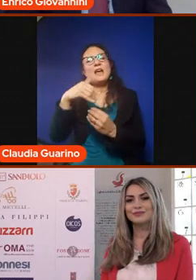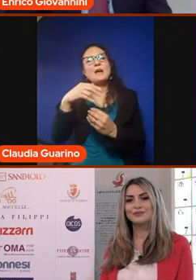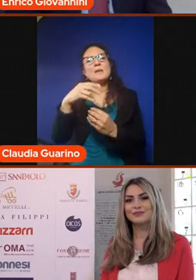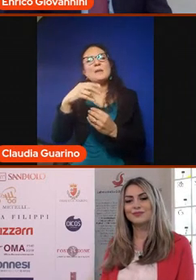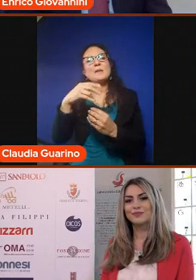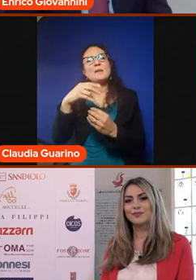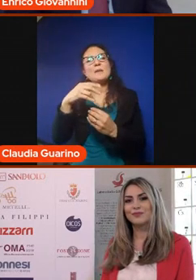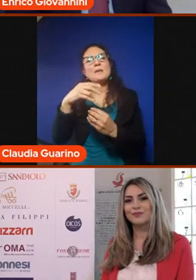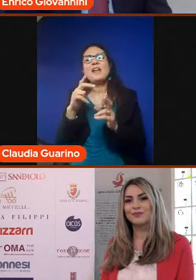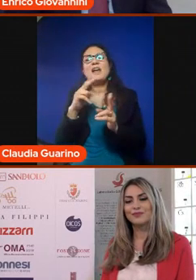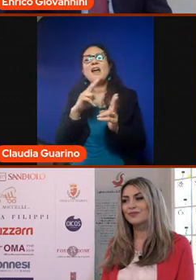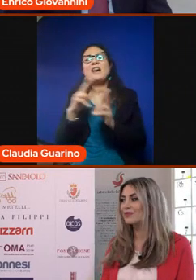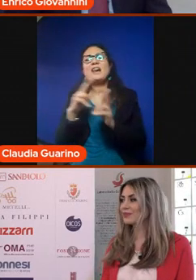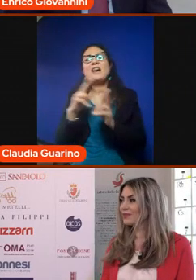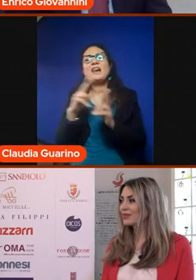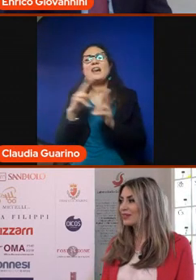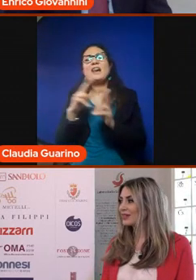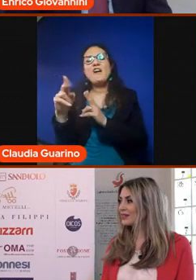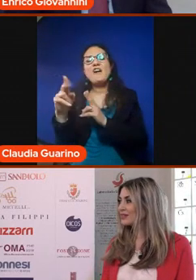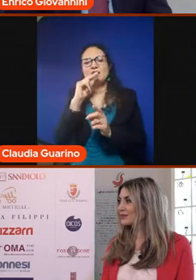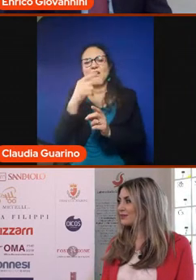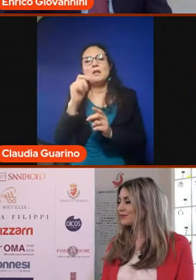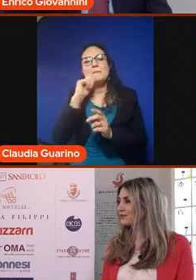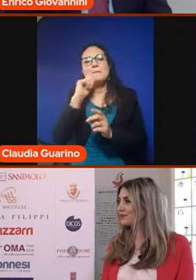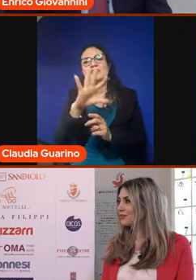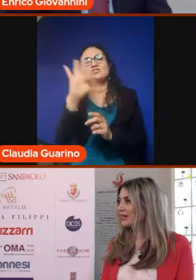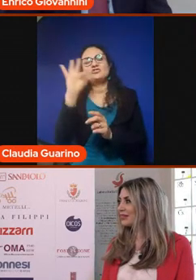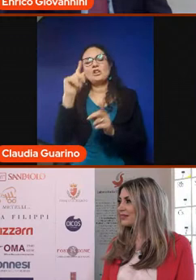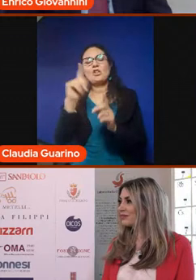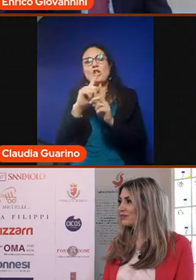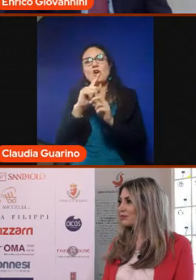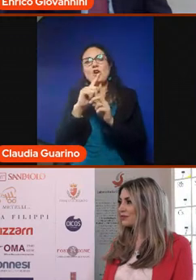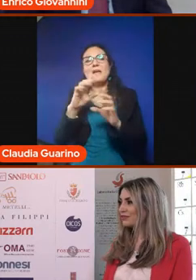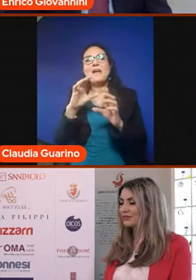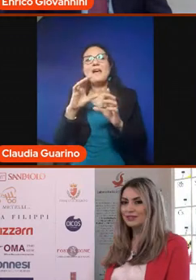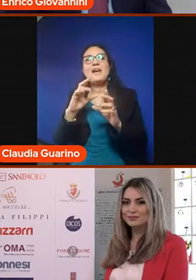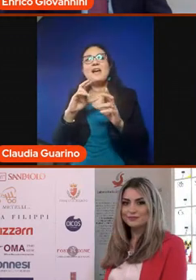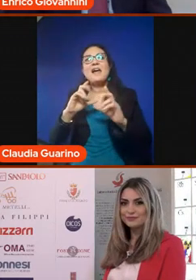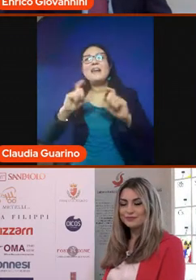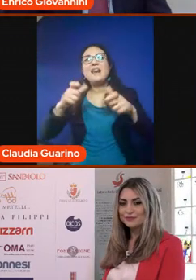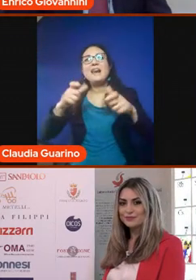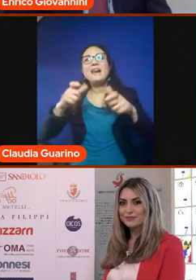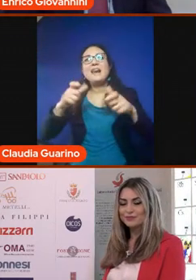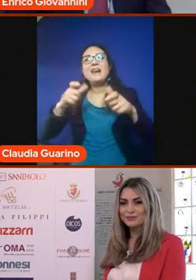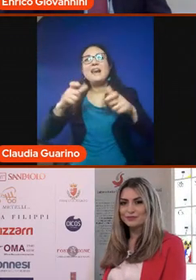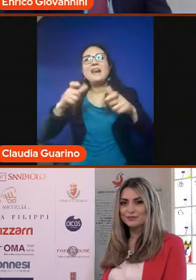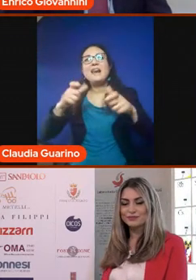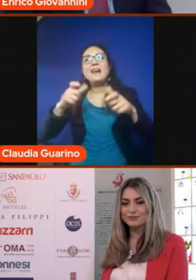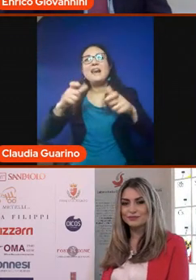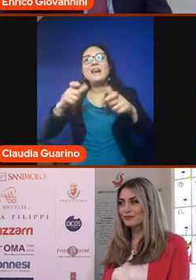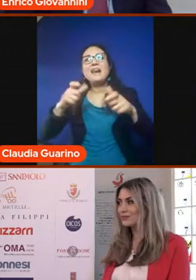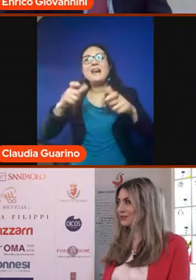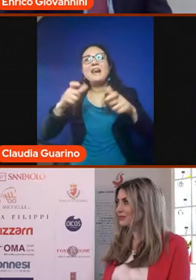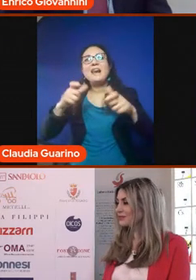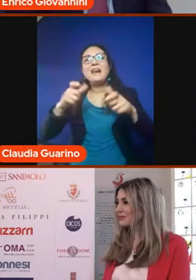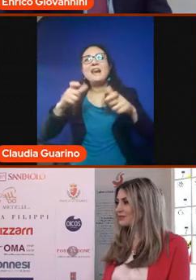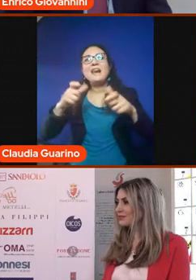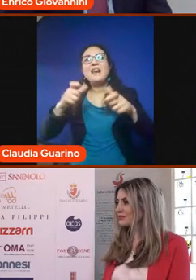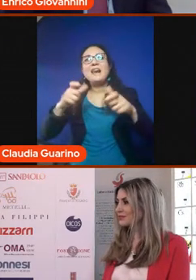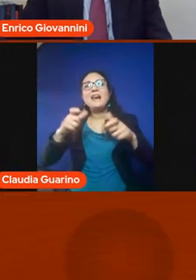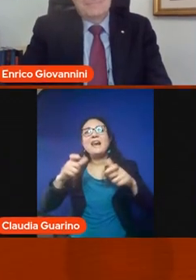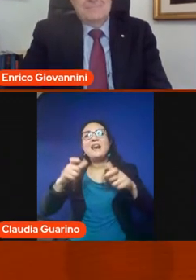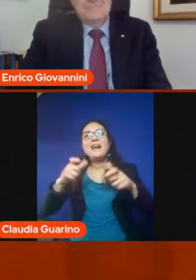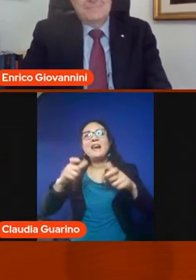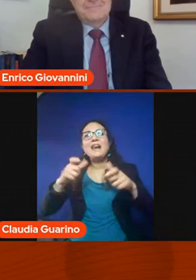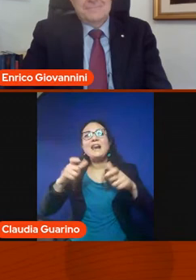di ripresa e di resilienza. Ed era una battaglia, inizialmente era tra i pochi a dirlo, oggi ci